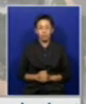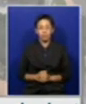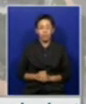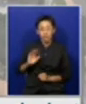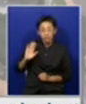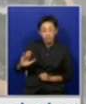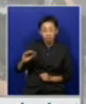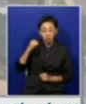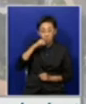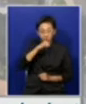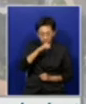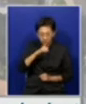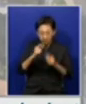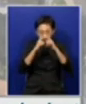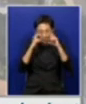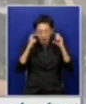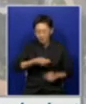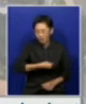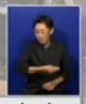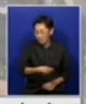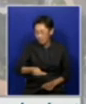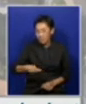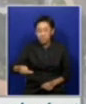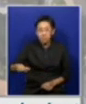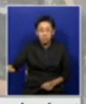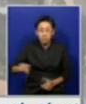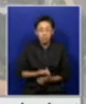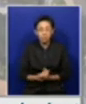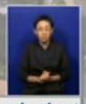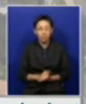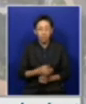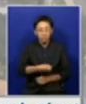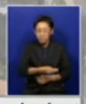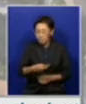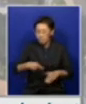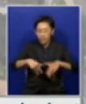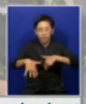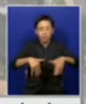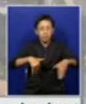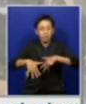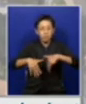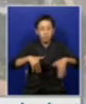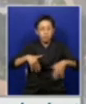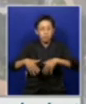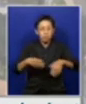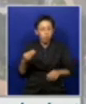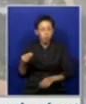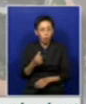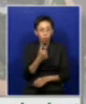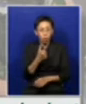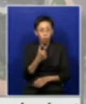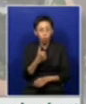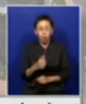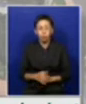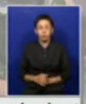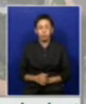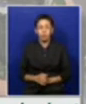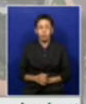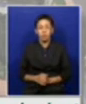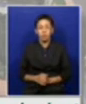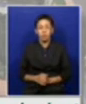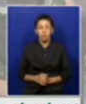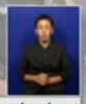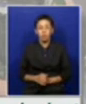ามารถจะแจกหน้ากากอนามัยของเขาไปสู่มือพี่น้องประชาชนด้วยความรวดเร็วในวันที่